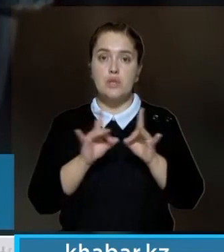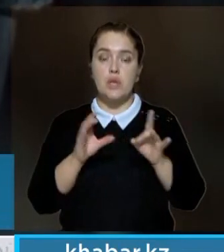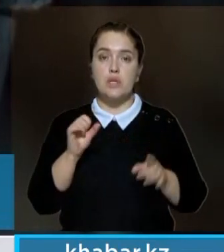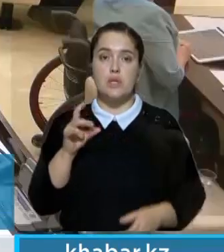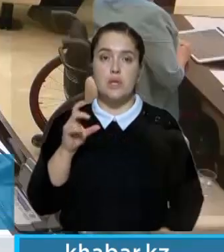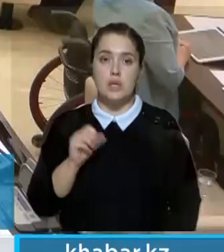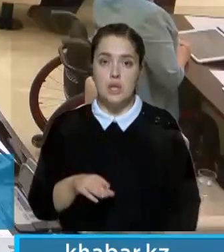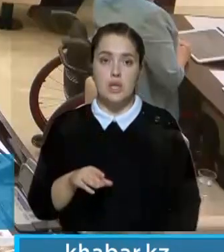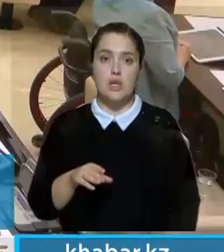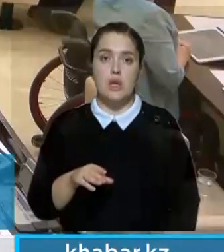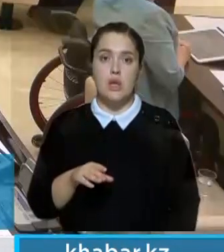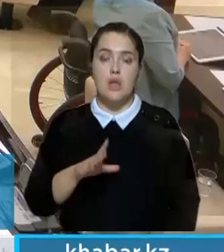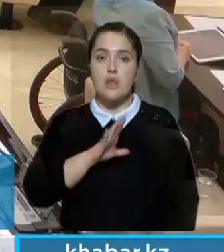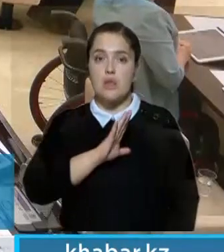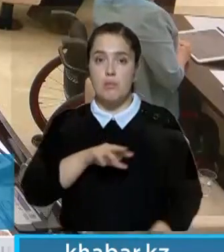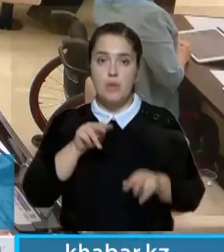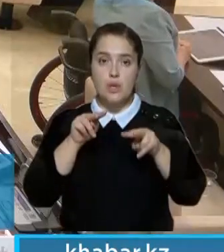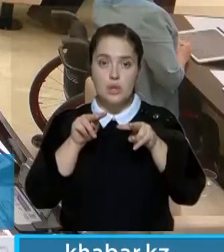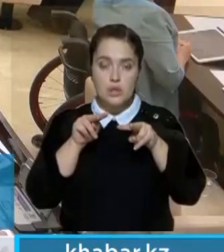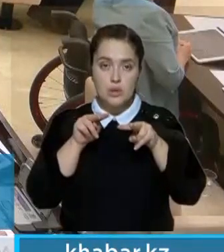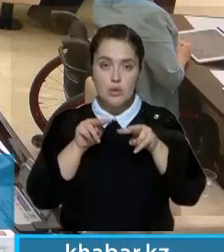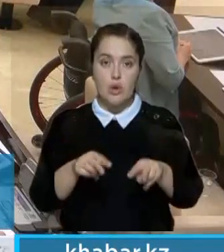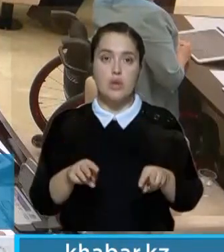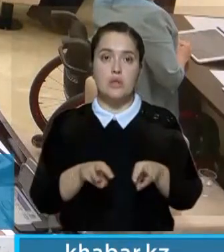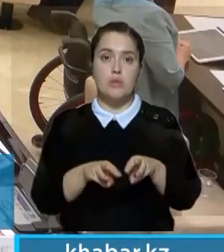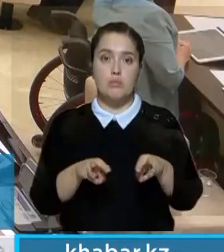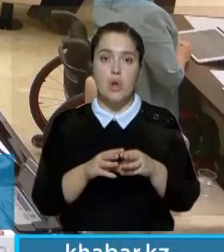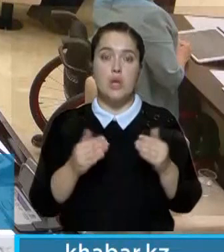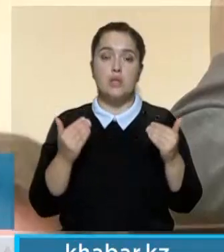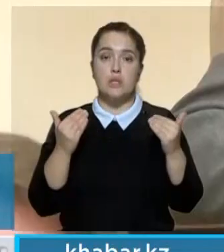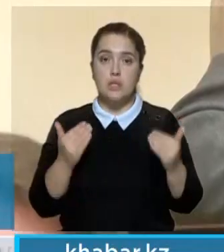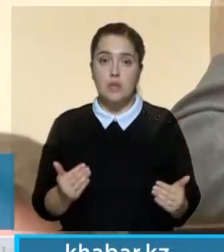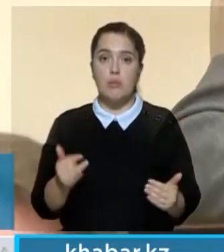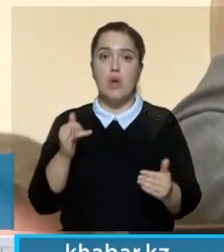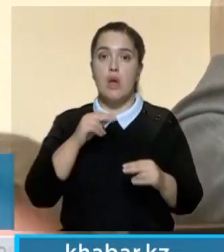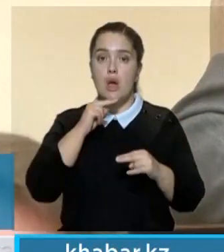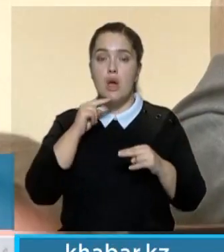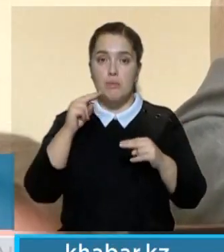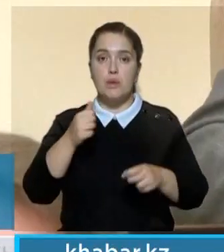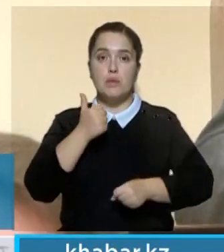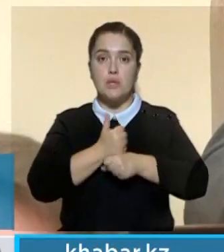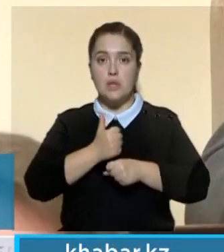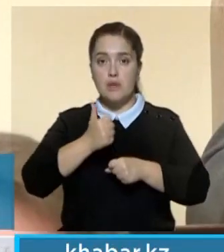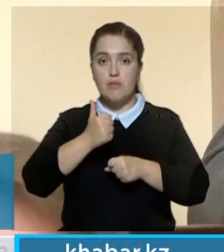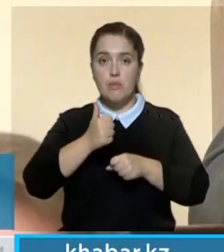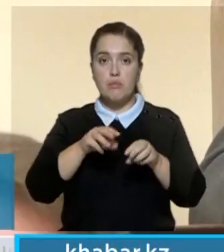в эксплуатацию. По словам сенаторов, не было должного контроля со стороны профильного министерства. Теперь они